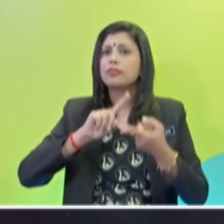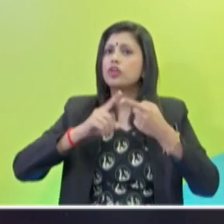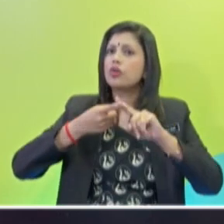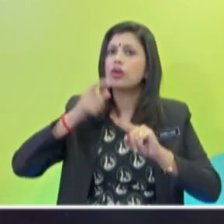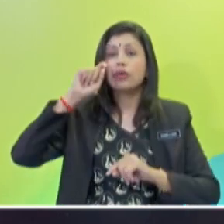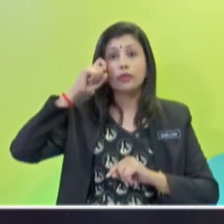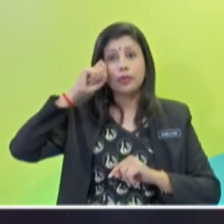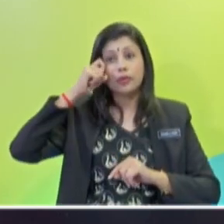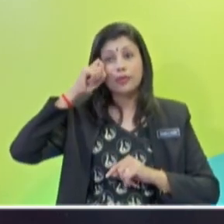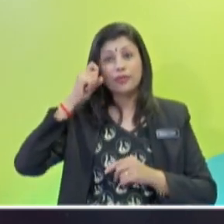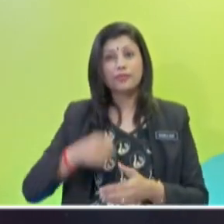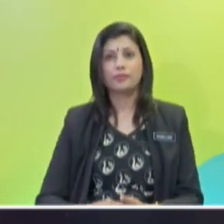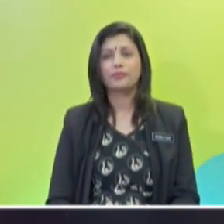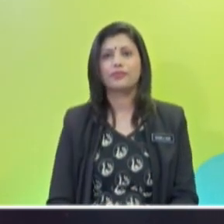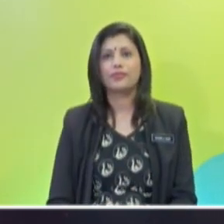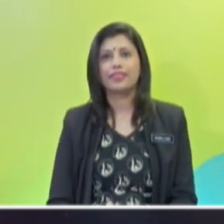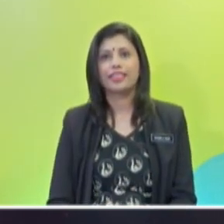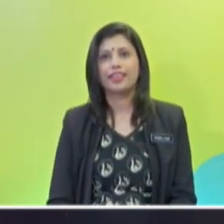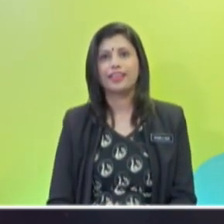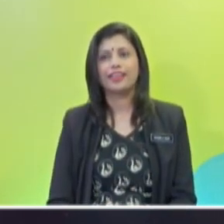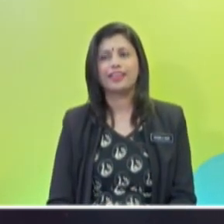Bawang putih awak tu. Jom cikgu.